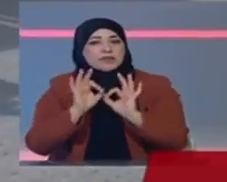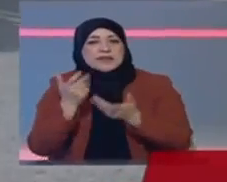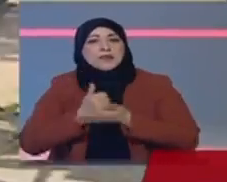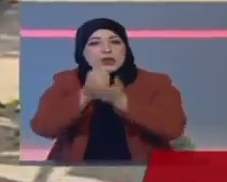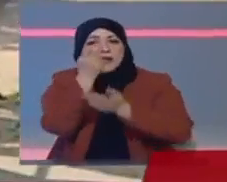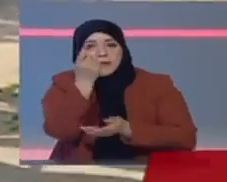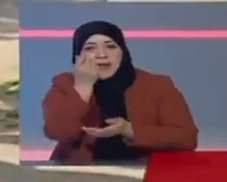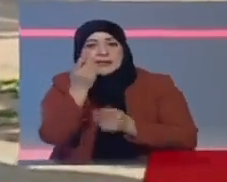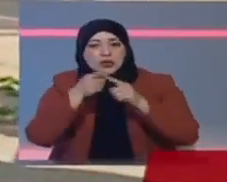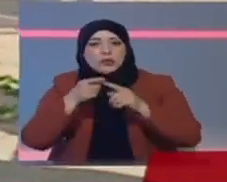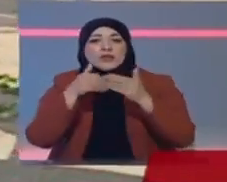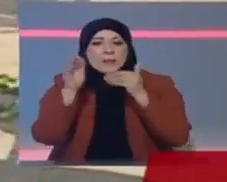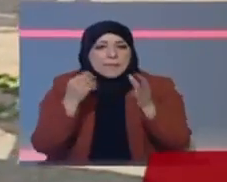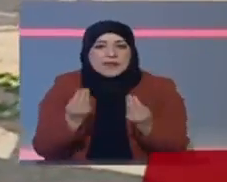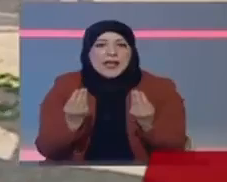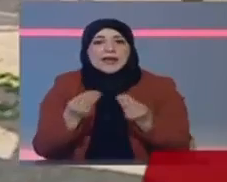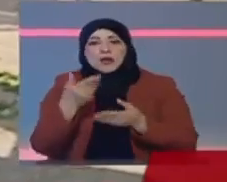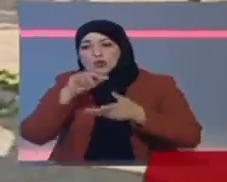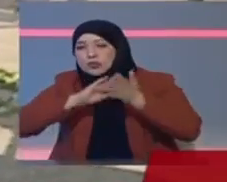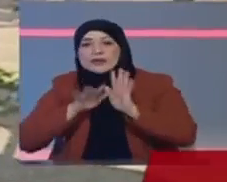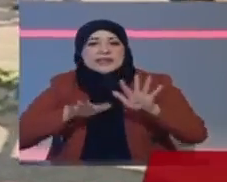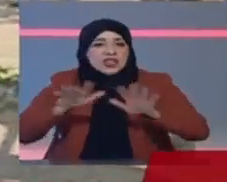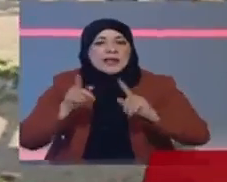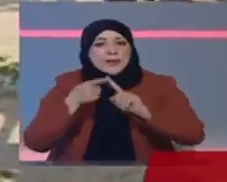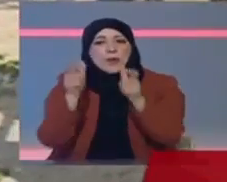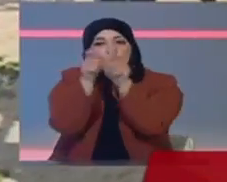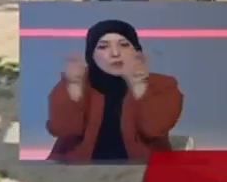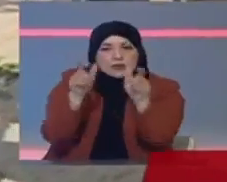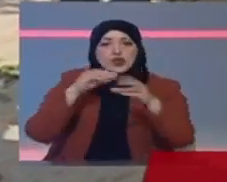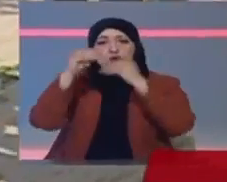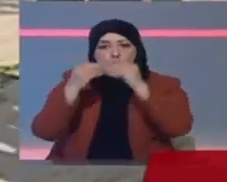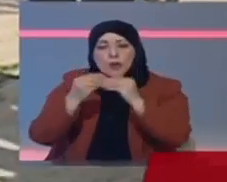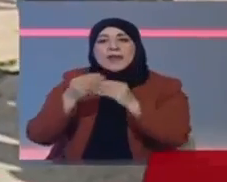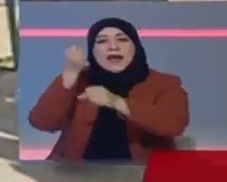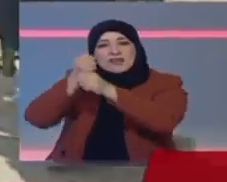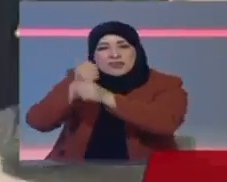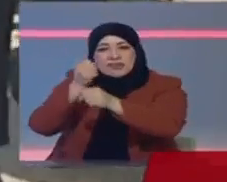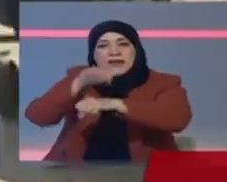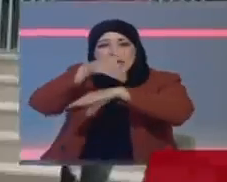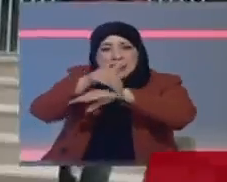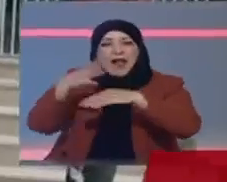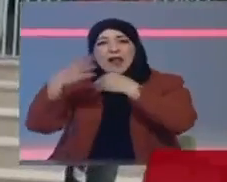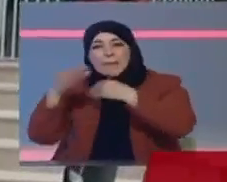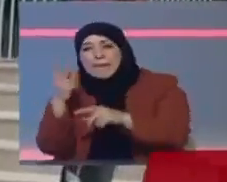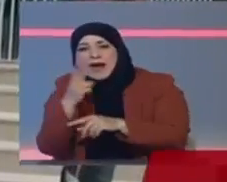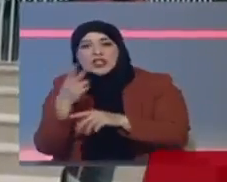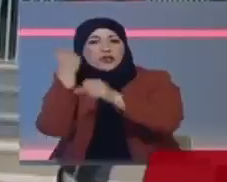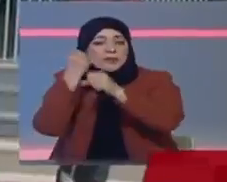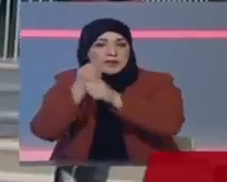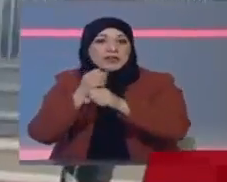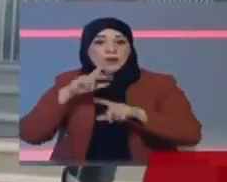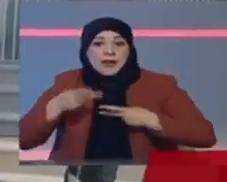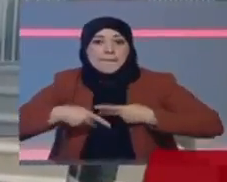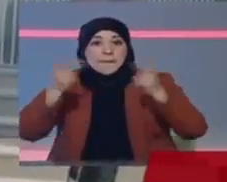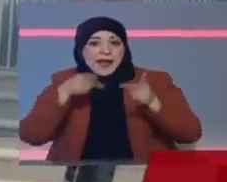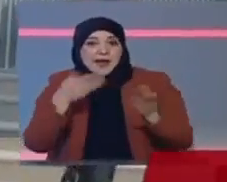الماليه والعينيه والاجراءات الخاصه بالمؤسسات والمهن البطاله الفنيه وذكر البلاغ ان هذه